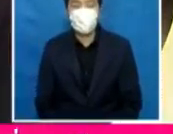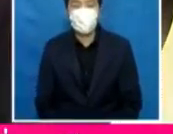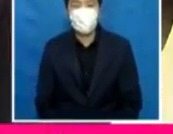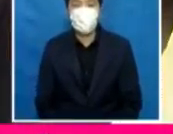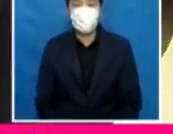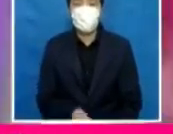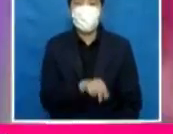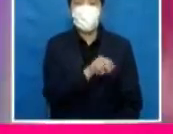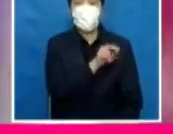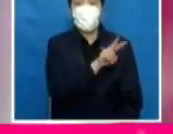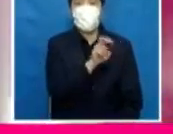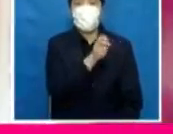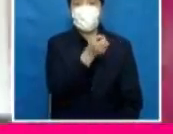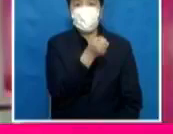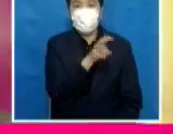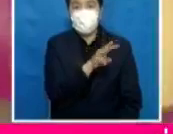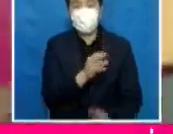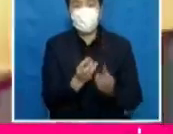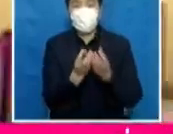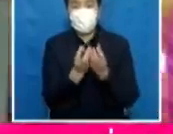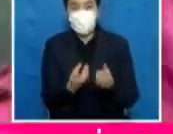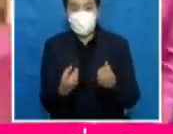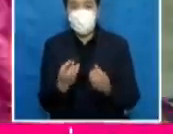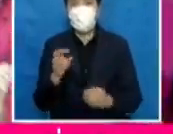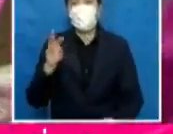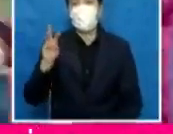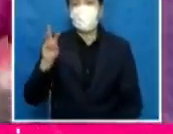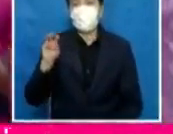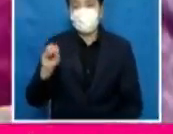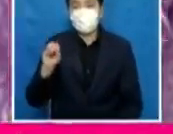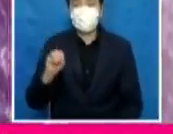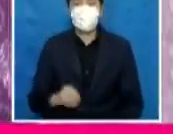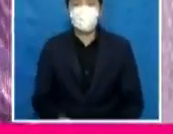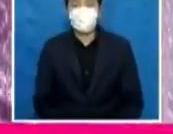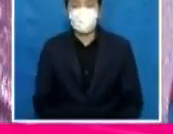งวดที่214จำนวน60ลูก